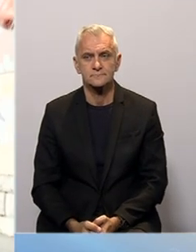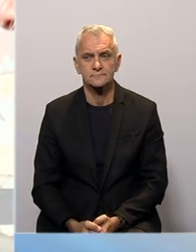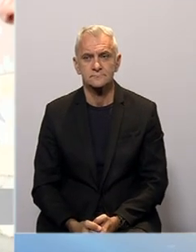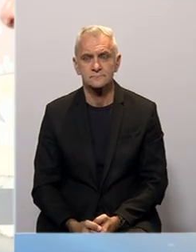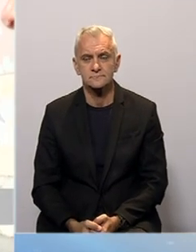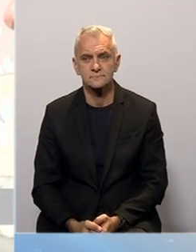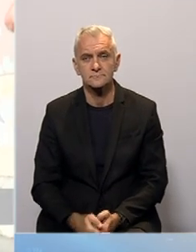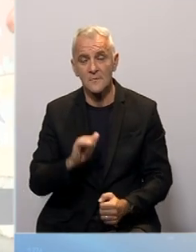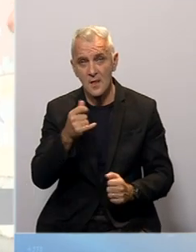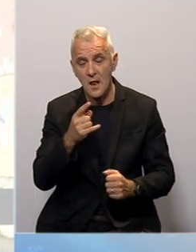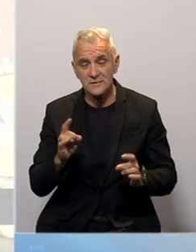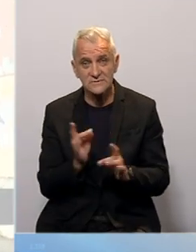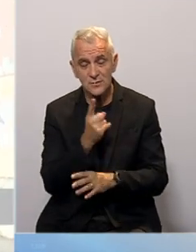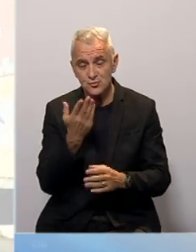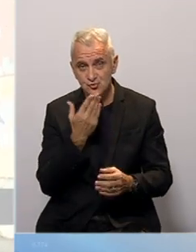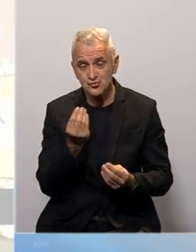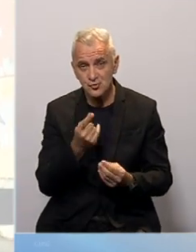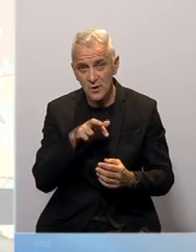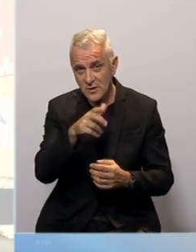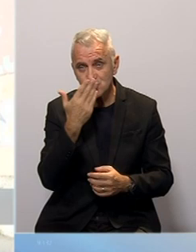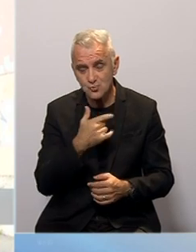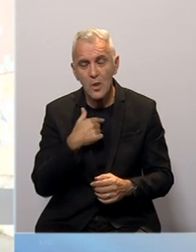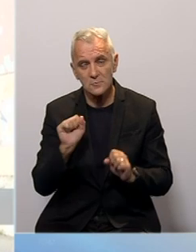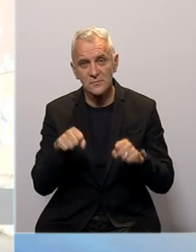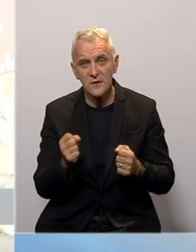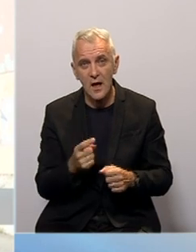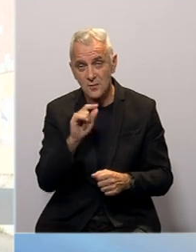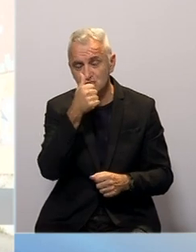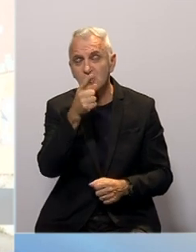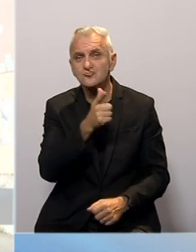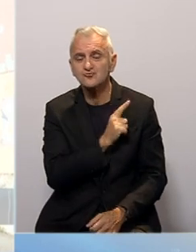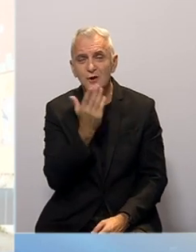Jesi li sretna što krećeš u školu? Da. Šta očekuješ u školu?